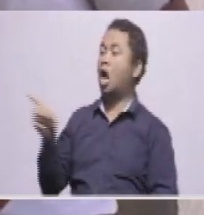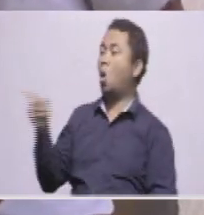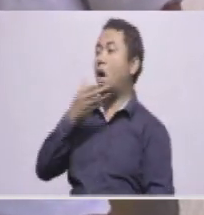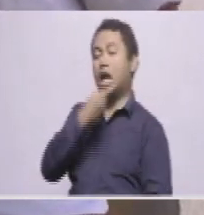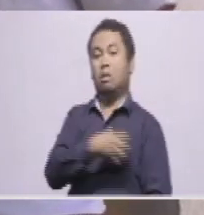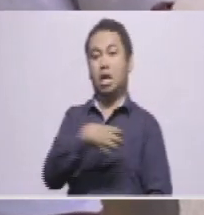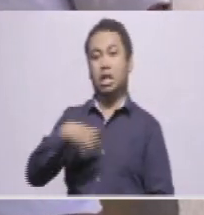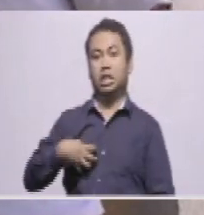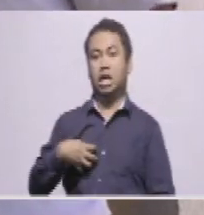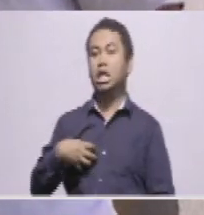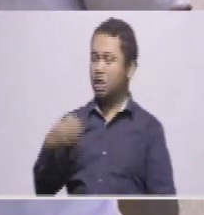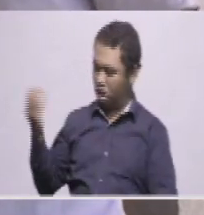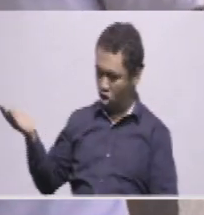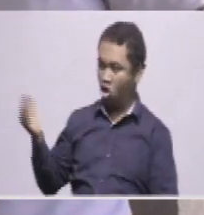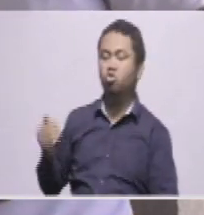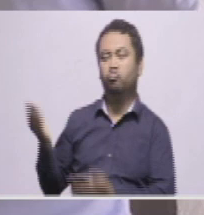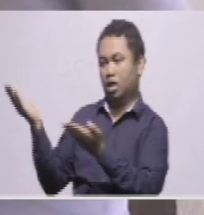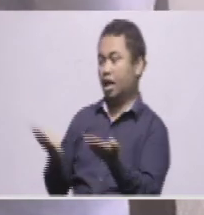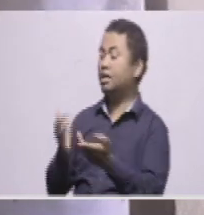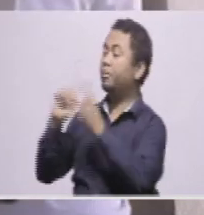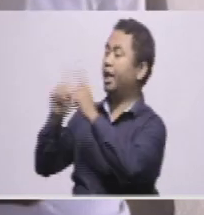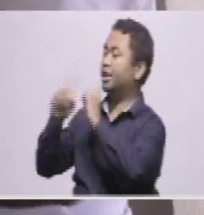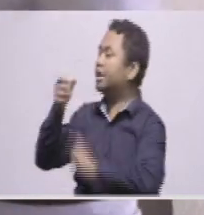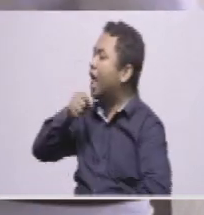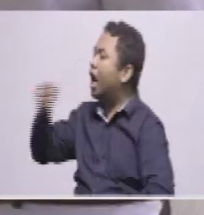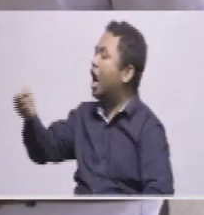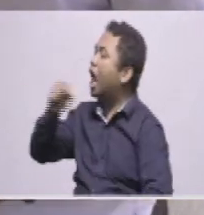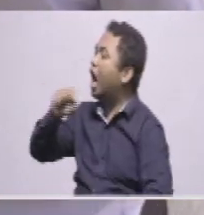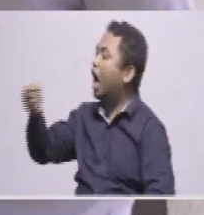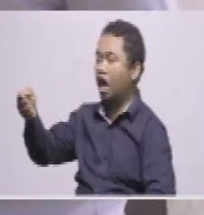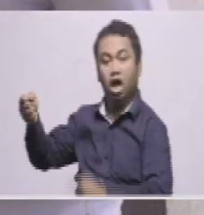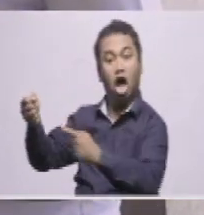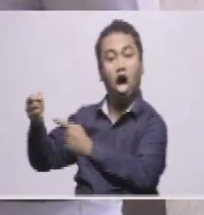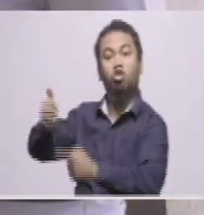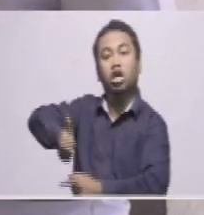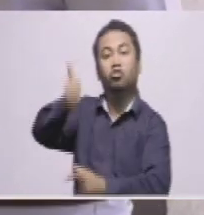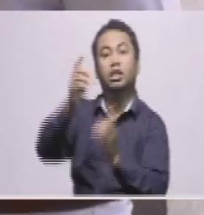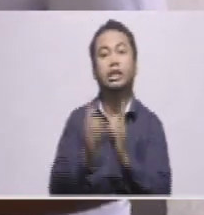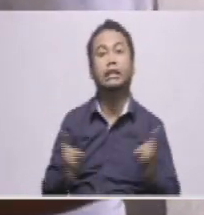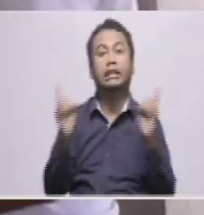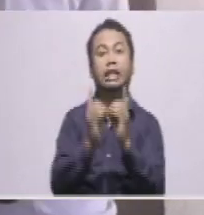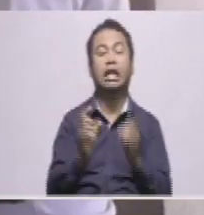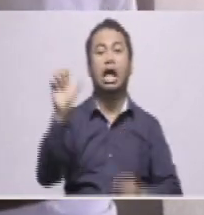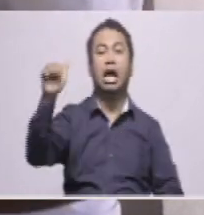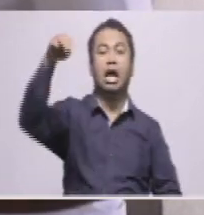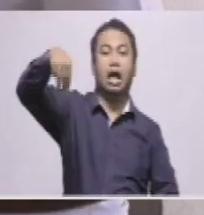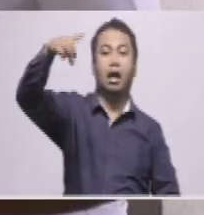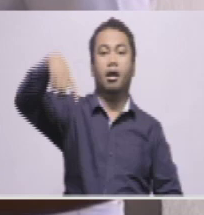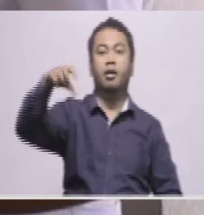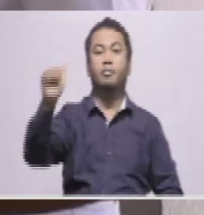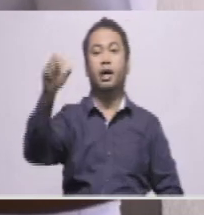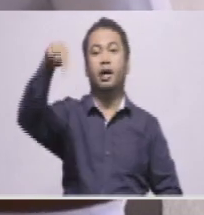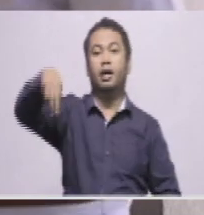ahazo amin'izao fotoana izao zay asaina iresadresaka amin'ntiany io ty. Eto ny lehibe ny distrika ny ampaniandrefana ahitana ihany koa ny commissaire de